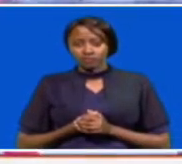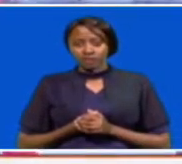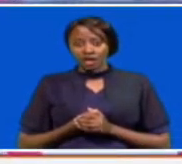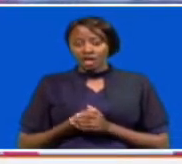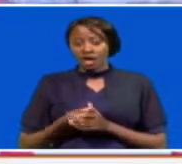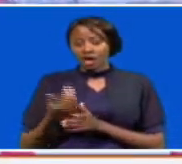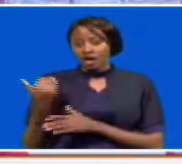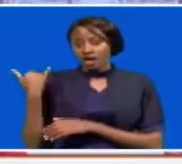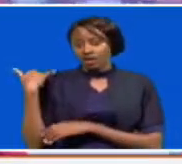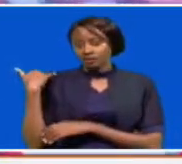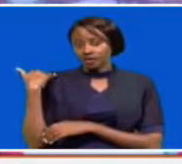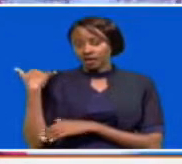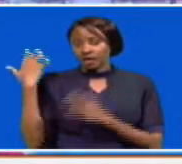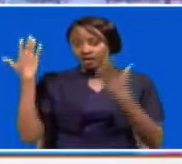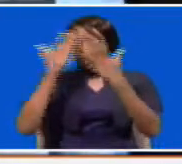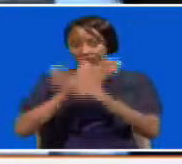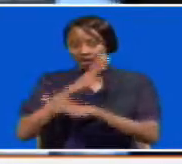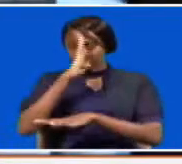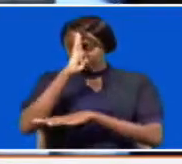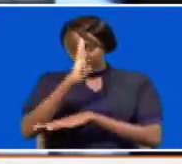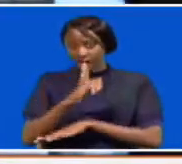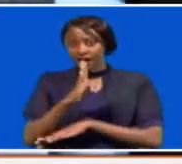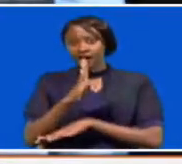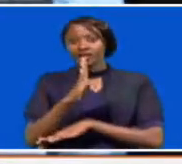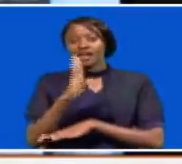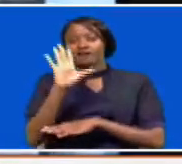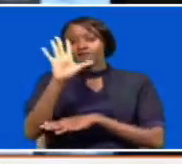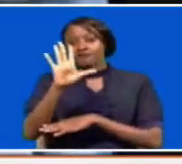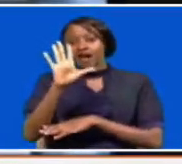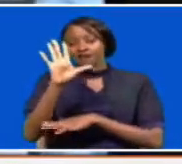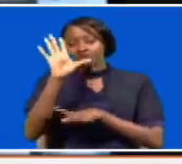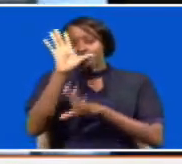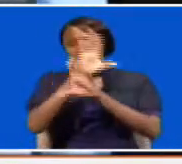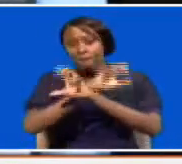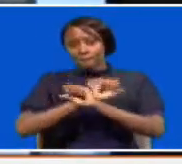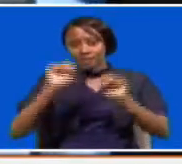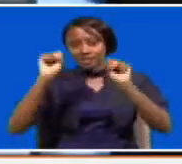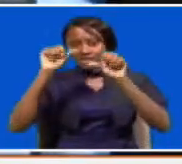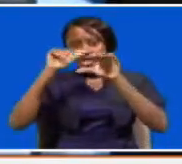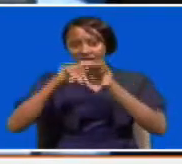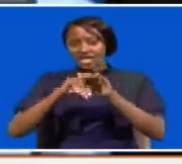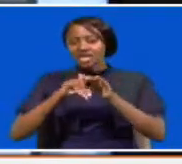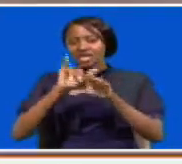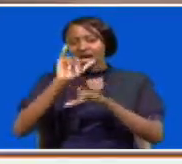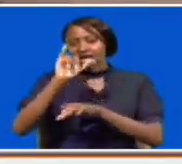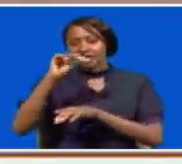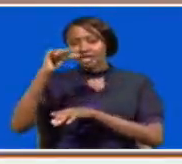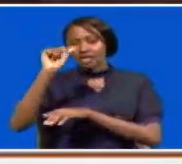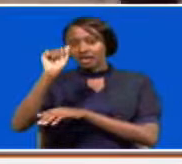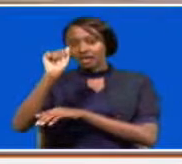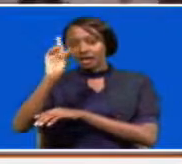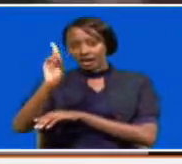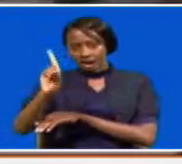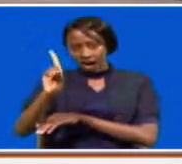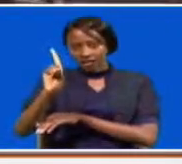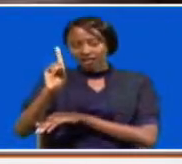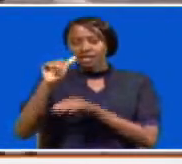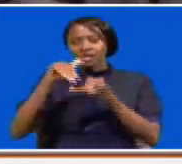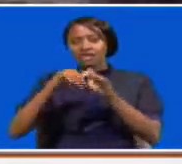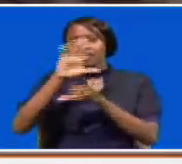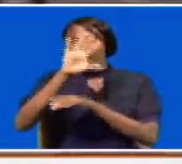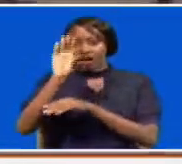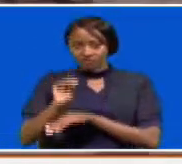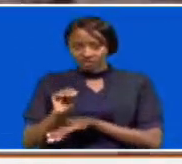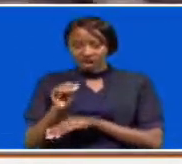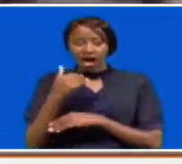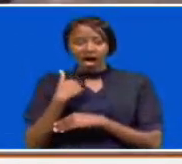Jumapili usiku, marais watano chini ya mwavuli wa mamlaka ya uhusiano wa maendeleo baina ya mataifa ya Afrika